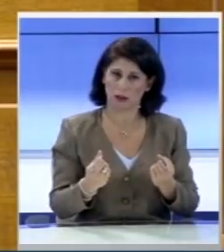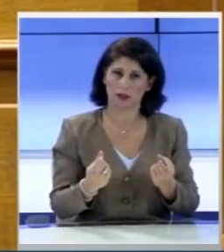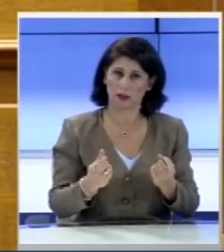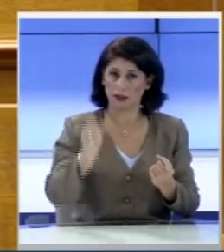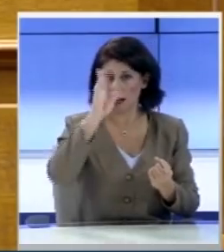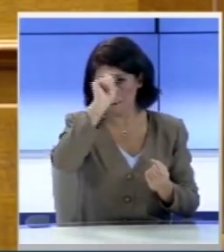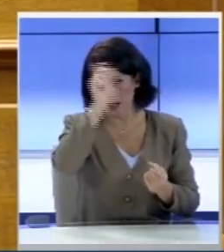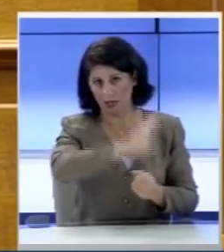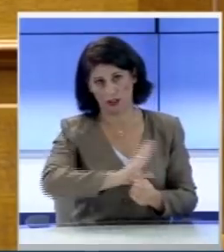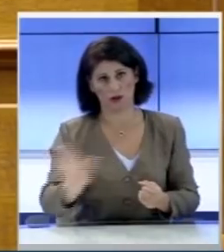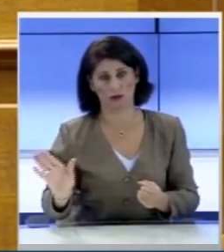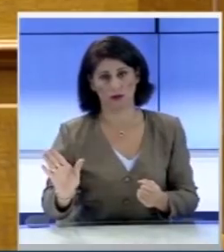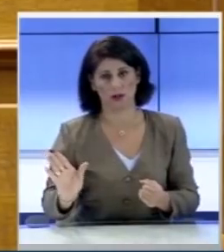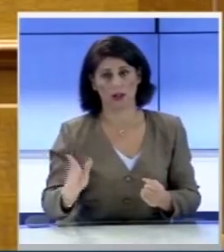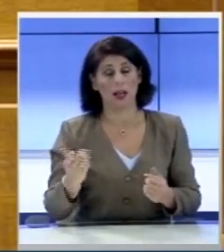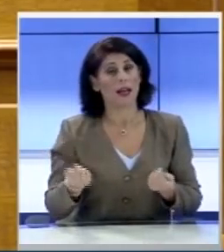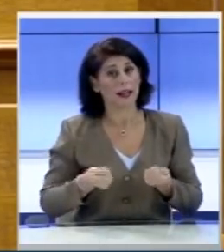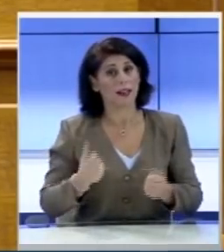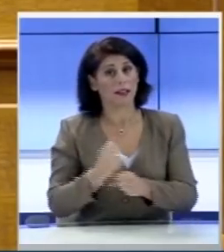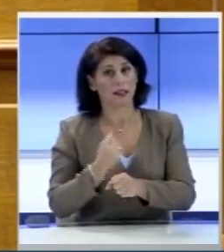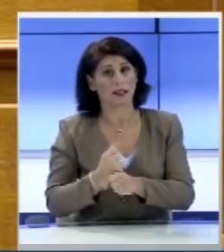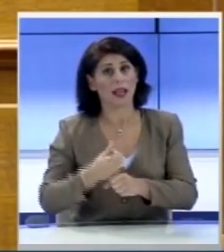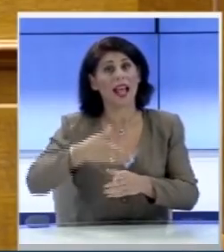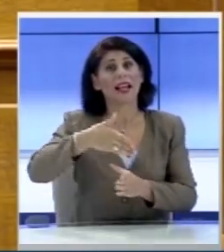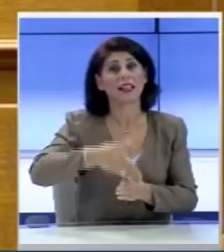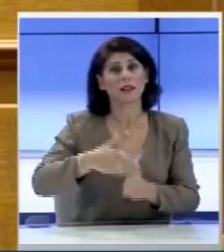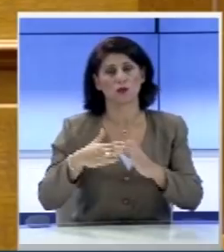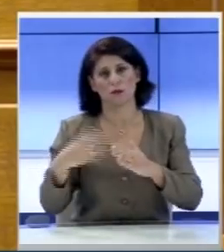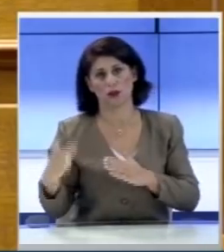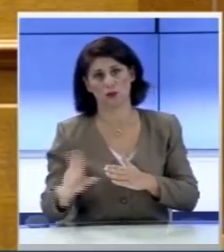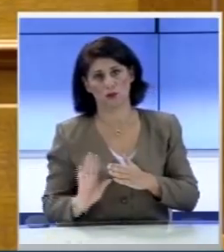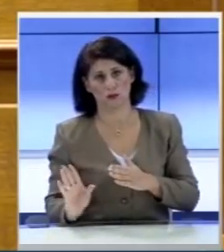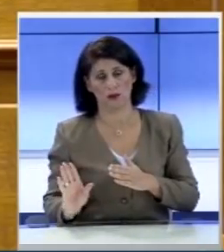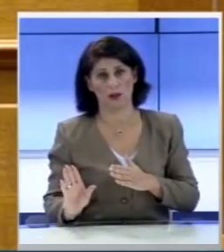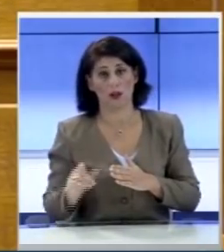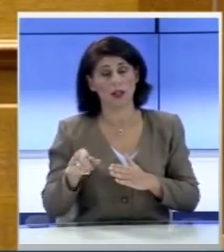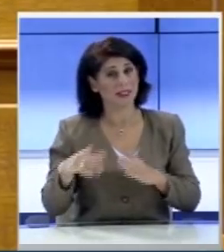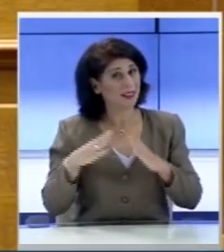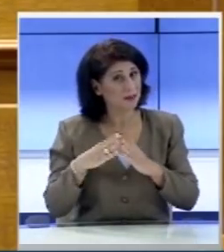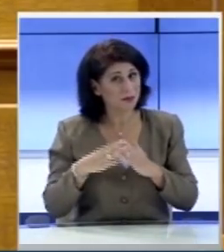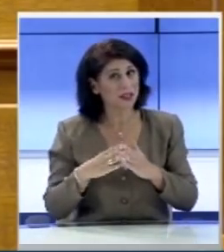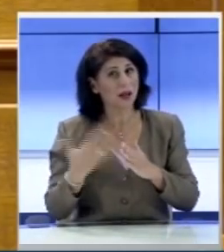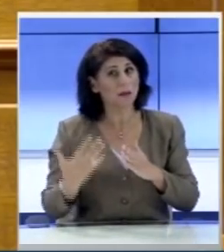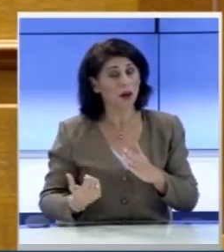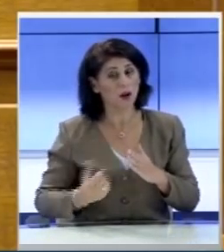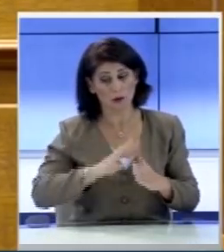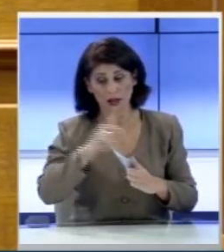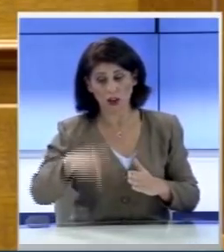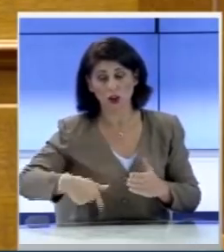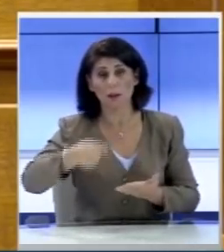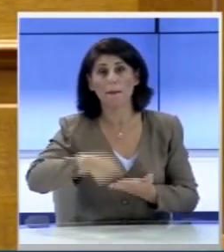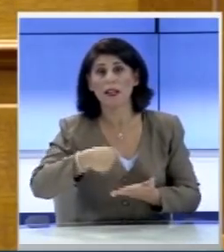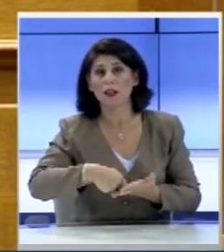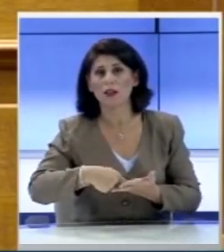και απαράδεκτο. Κάνετε τους εργαζόμενους νικάριδες στα σπίτια τους, στα σπίτια για τα οποία έχουν ήδη